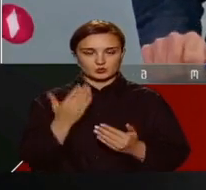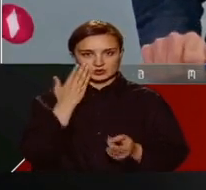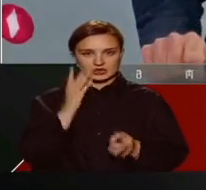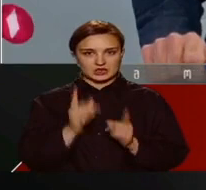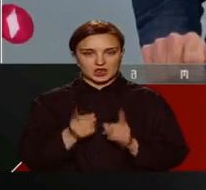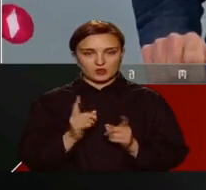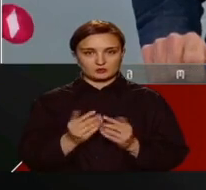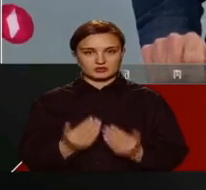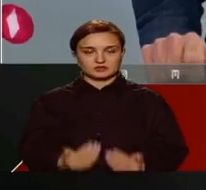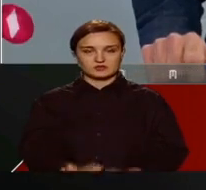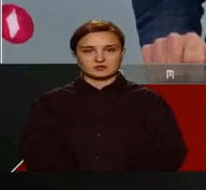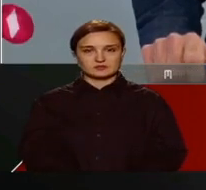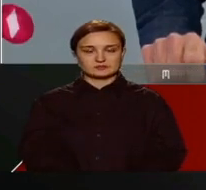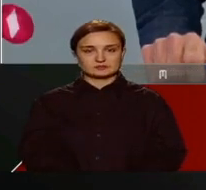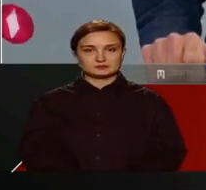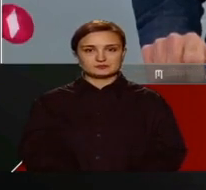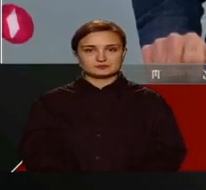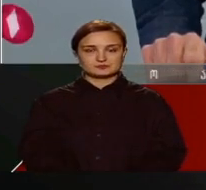რეალობისთვის?